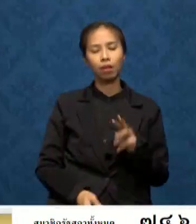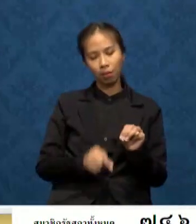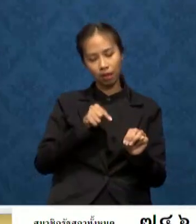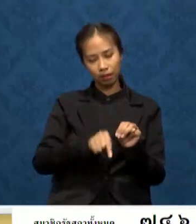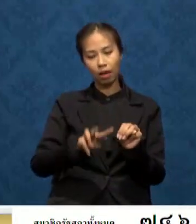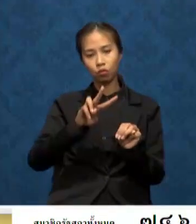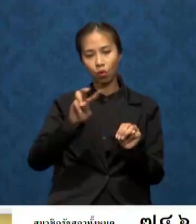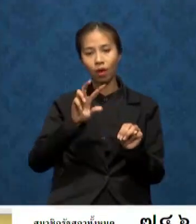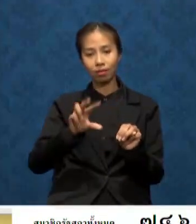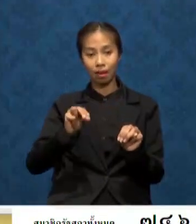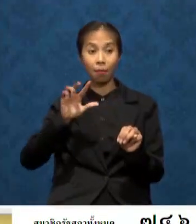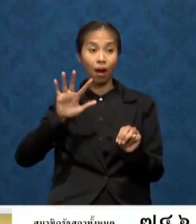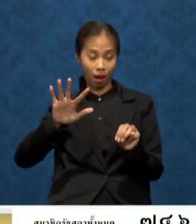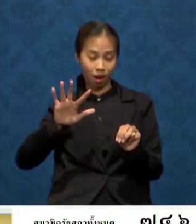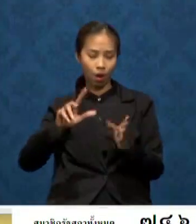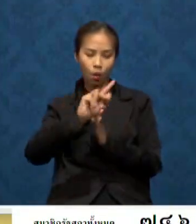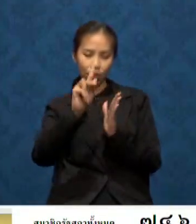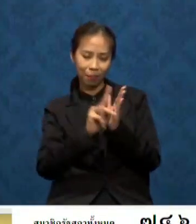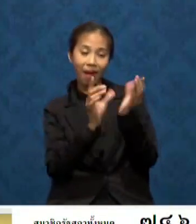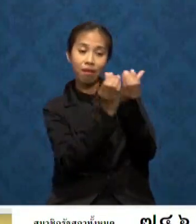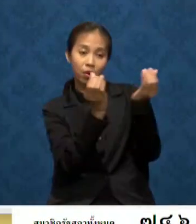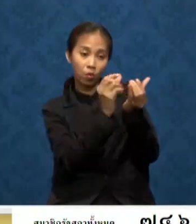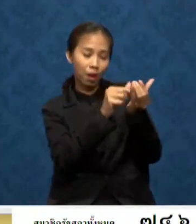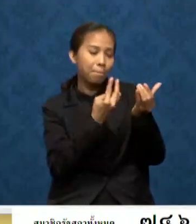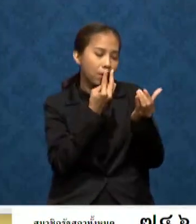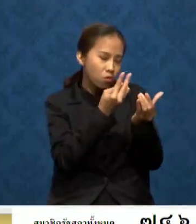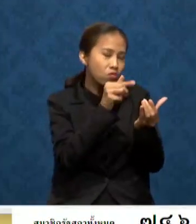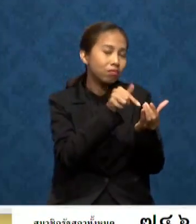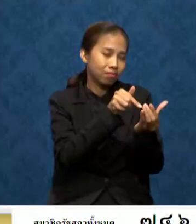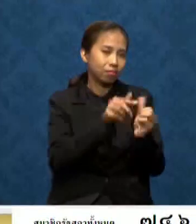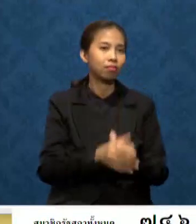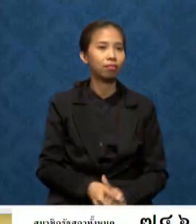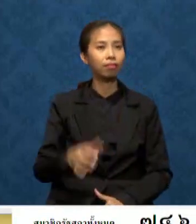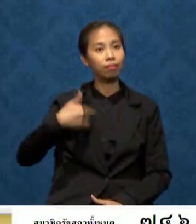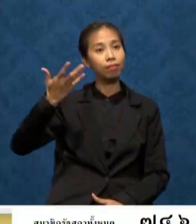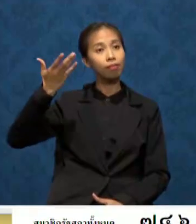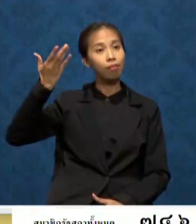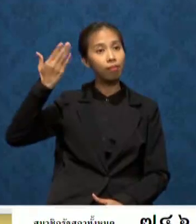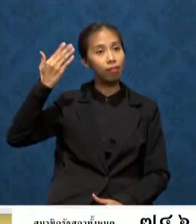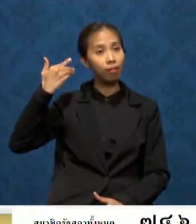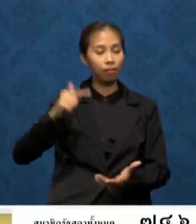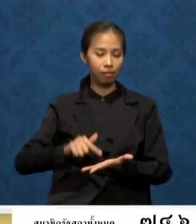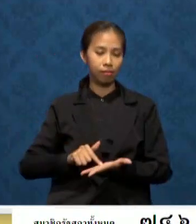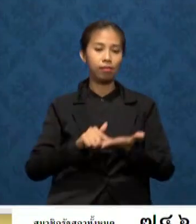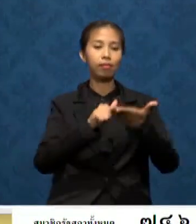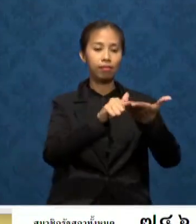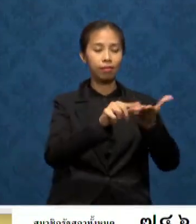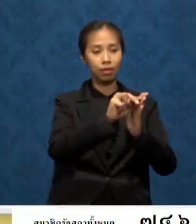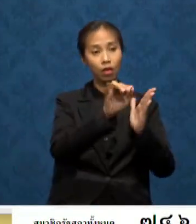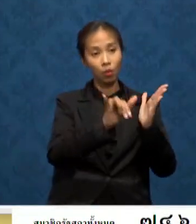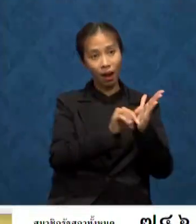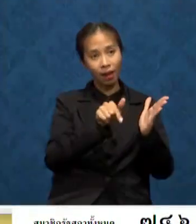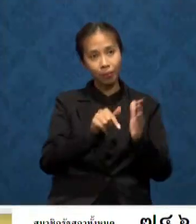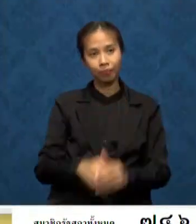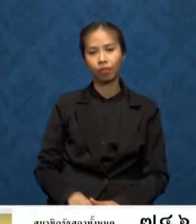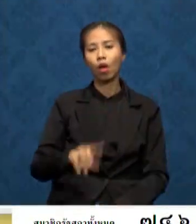235ของรัฐธรรมนูญนะครับตอนที่ท่านเสนอนโยบายนี้กกต